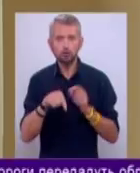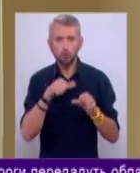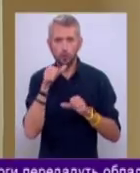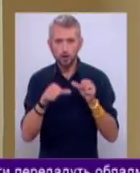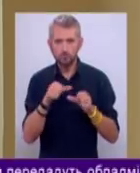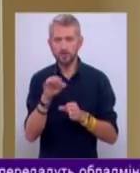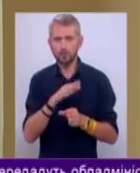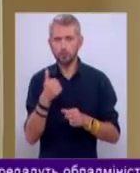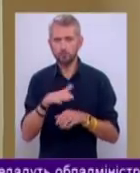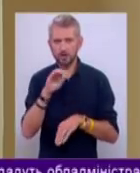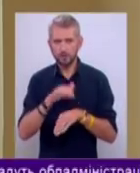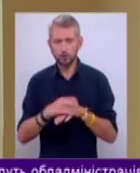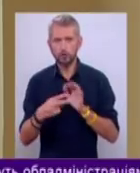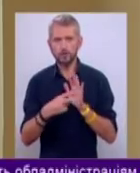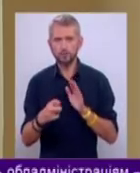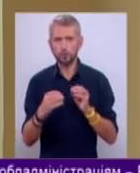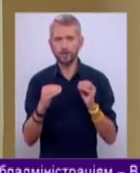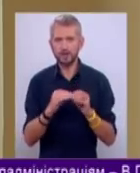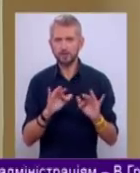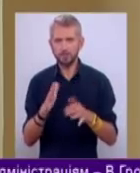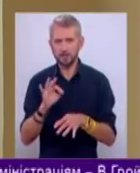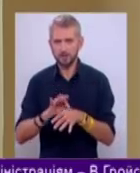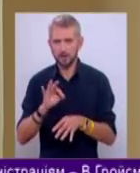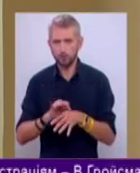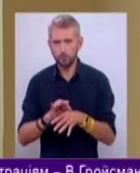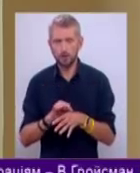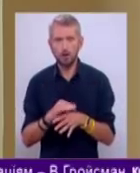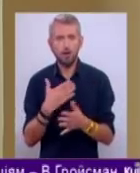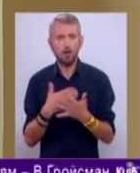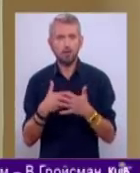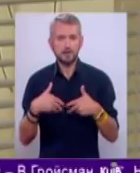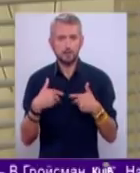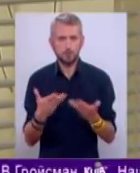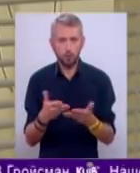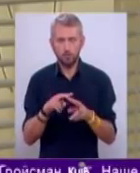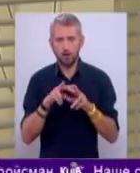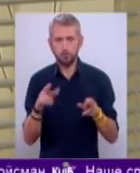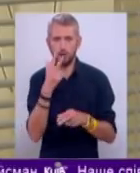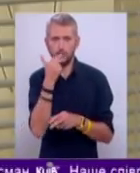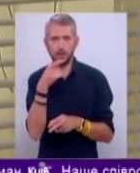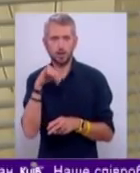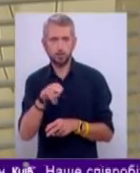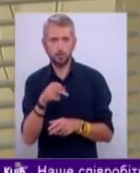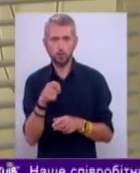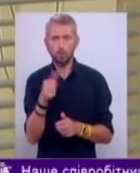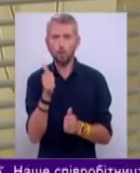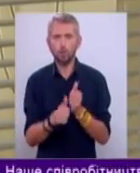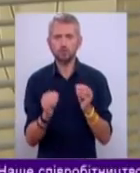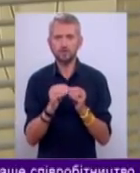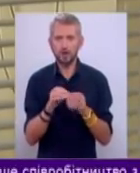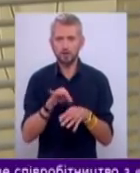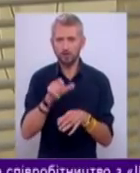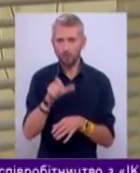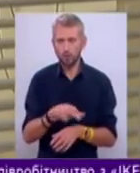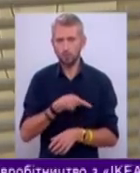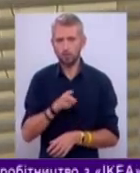Європі вже зафіксовано 710 випадків захворювання. Симптоми схожі на грип. При цьому кожен десятий хворий помирає.